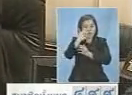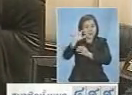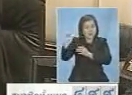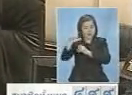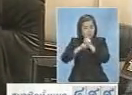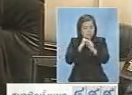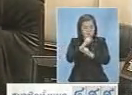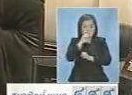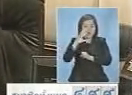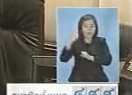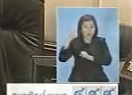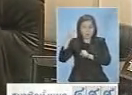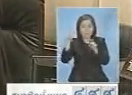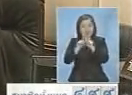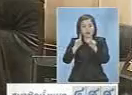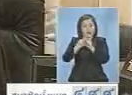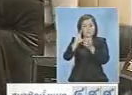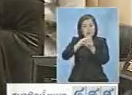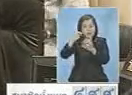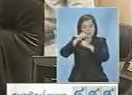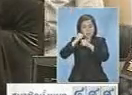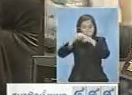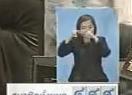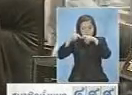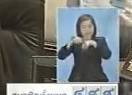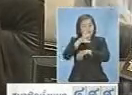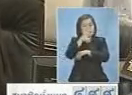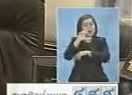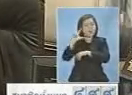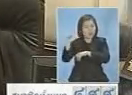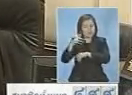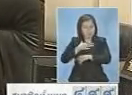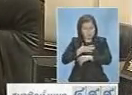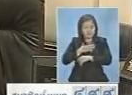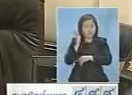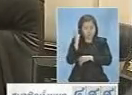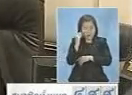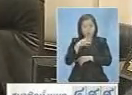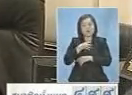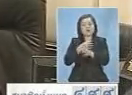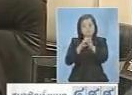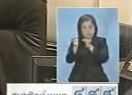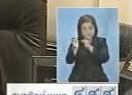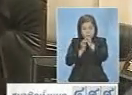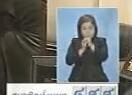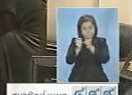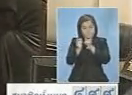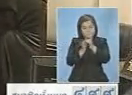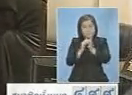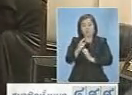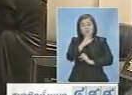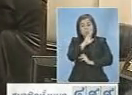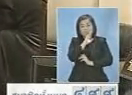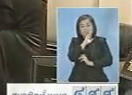56สำหรับมหาวิทยาลัยวิจัย500ล้านบาทผมอยากจะอธิบายอย่างนี้ครับเพราะว่าถ้าพี่น้องประชาช